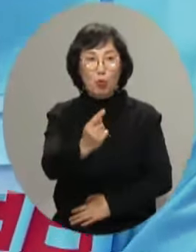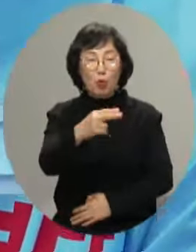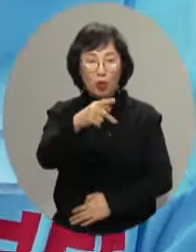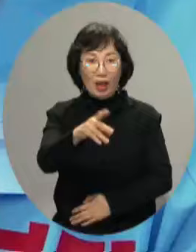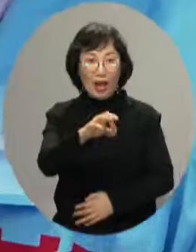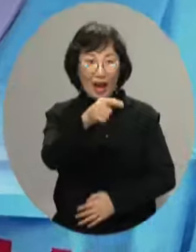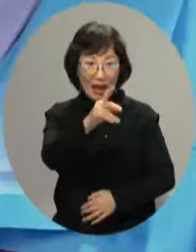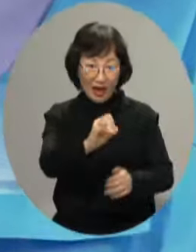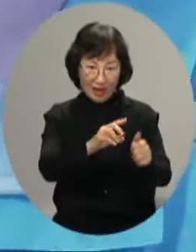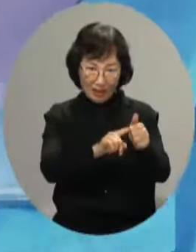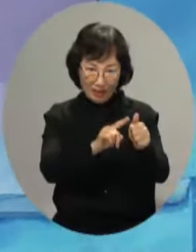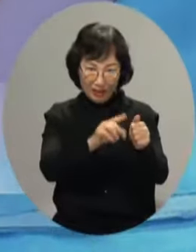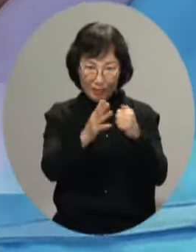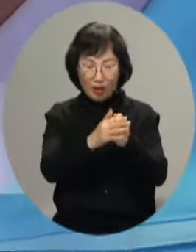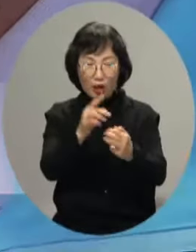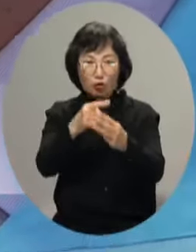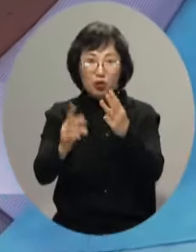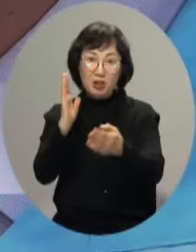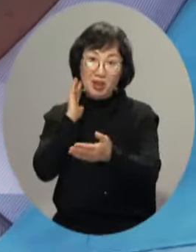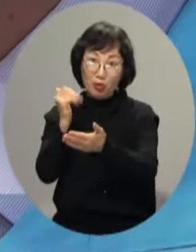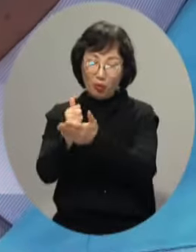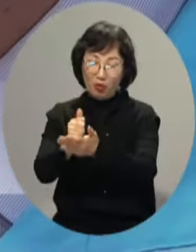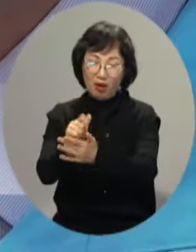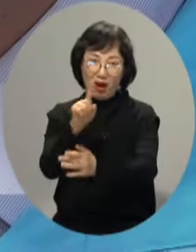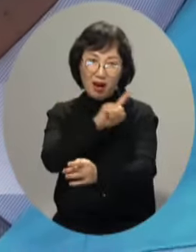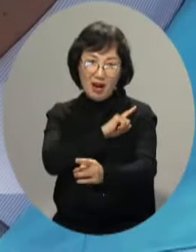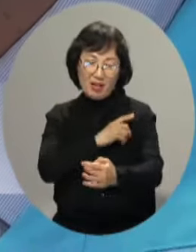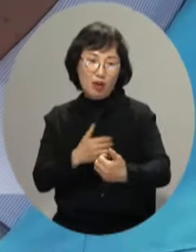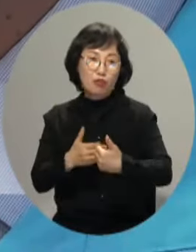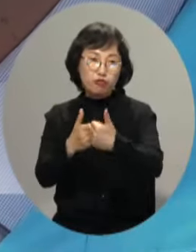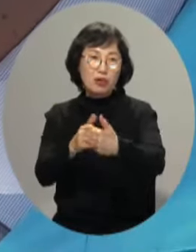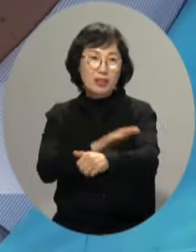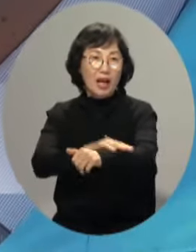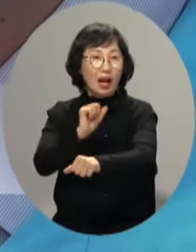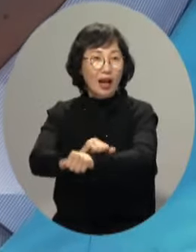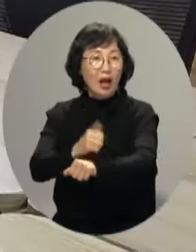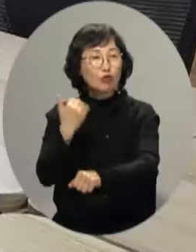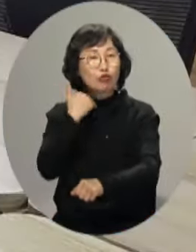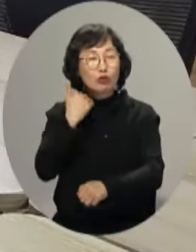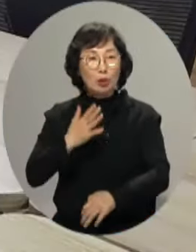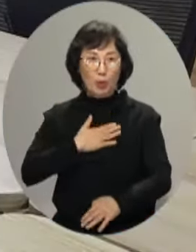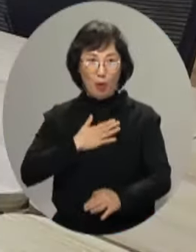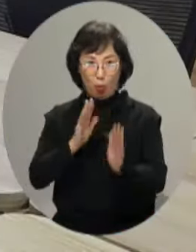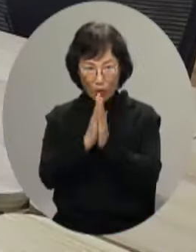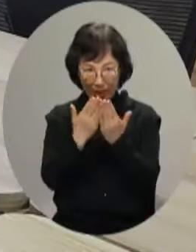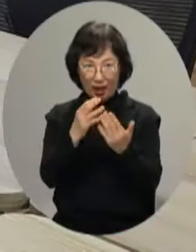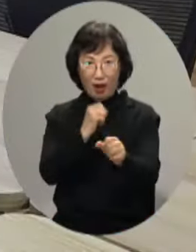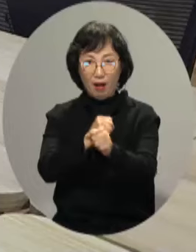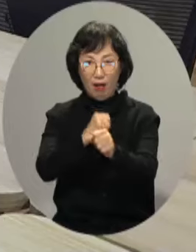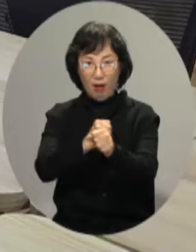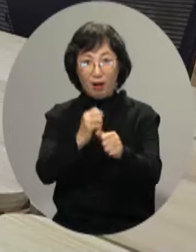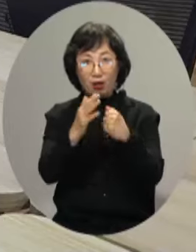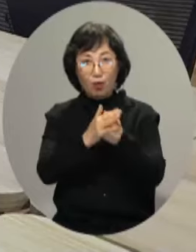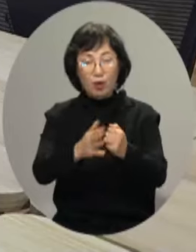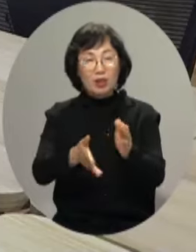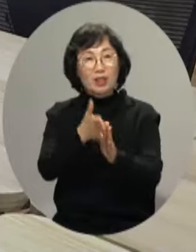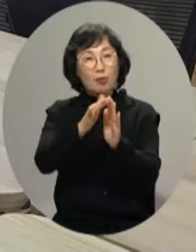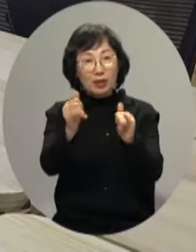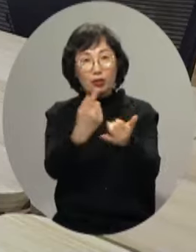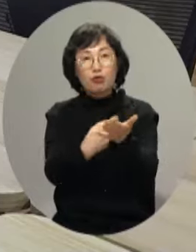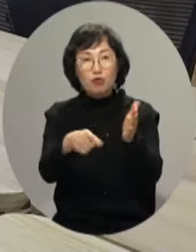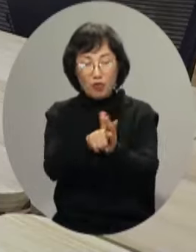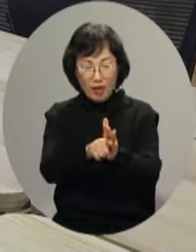후보는 현재 윤석열 대통령과 가장 맞서 싸우는 정치인은 자신이라며 정권 심판과 서민을 위한